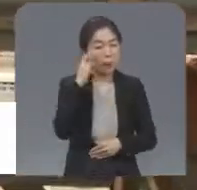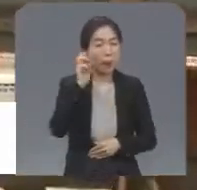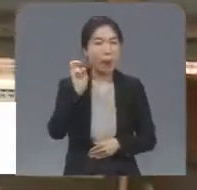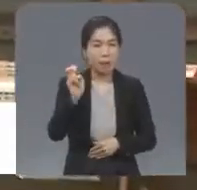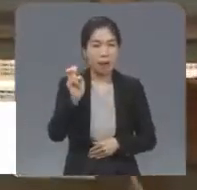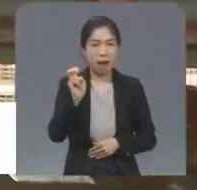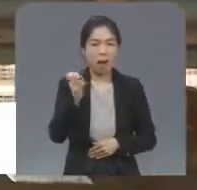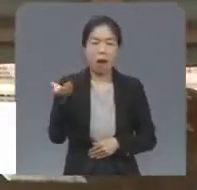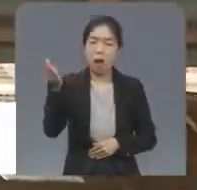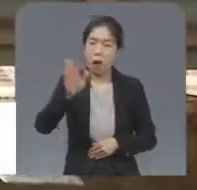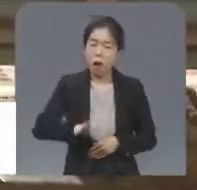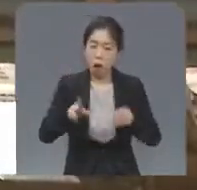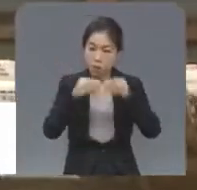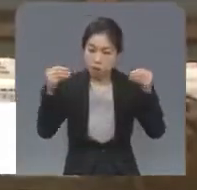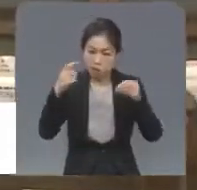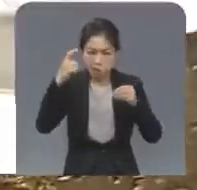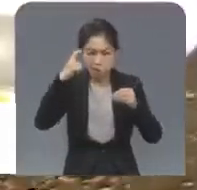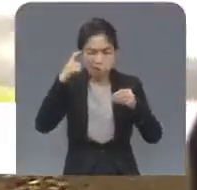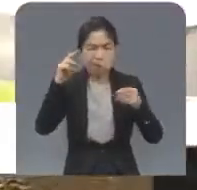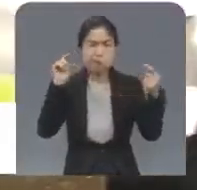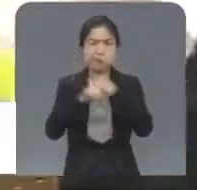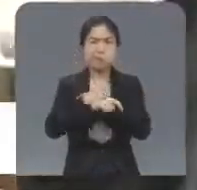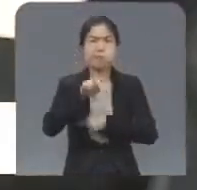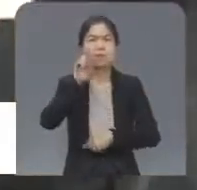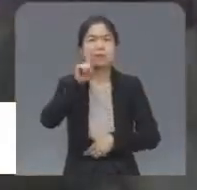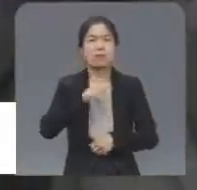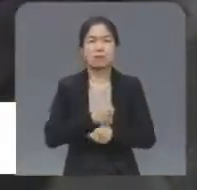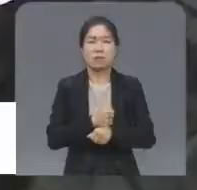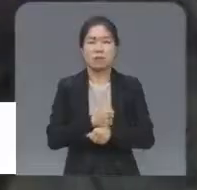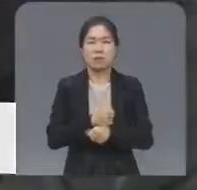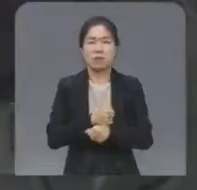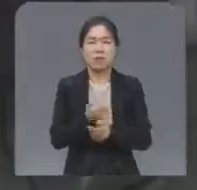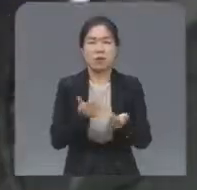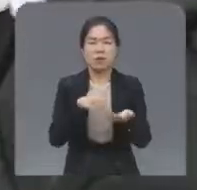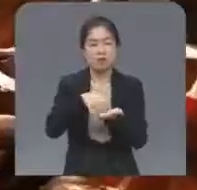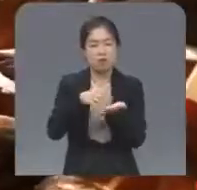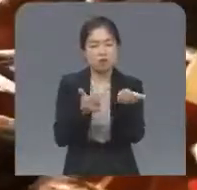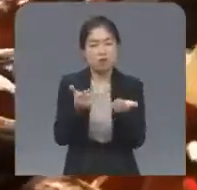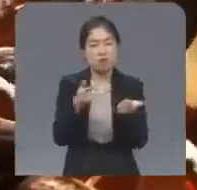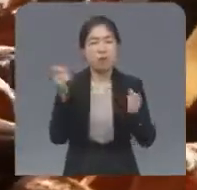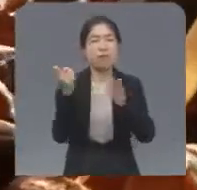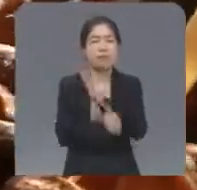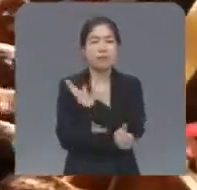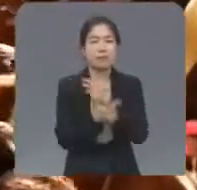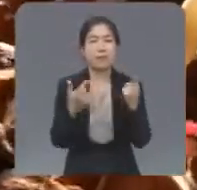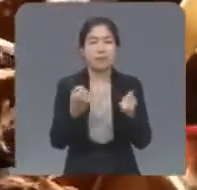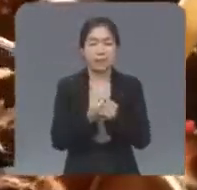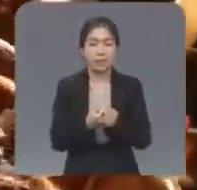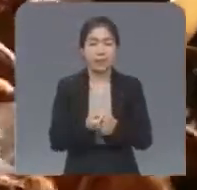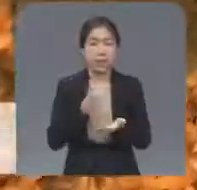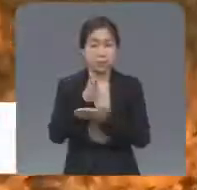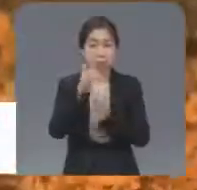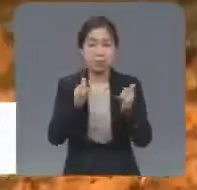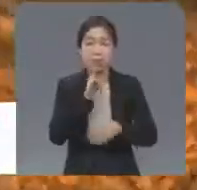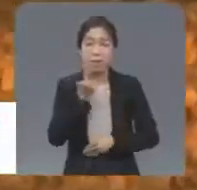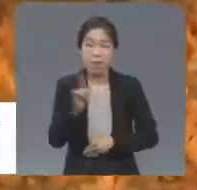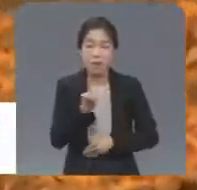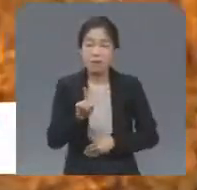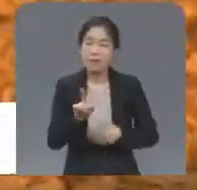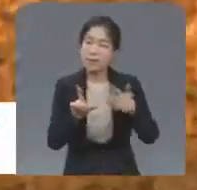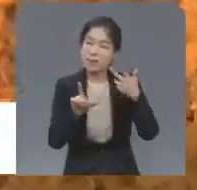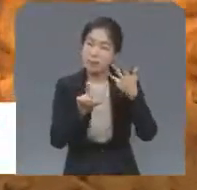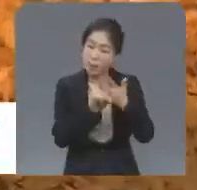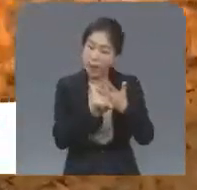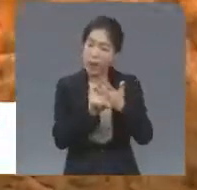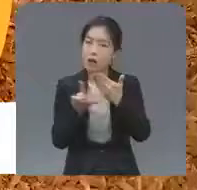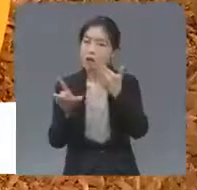예상했었습니다. 하지만 이 예측은 빗나갔습니다. 수급 조절에 실패했다는 평가입니다. 축산 전문가들은 다음 달이나